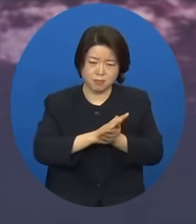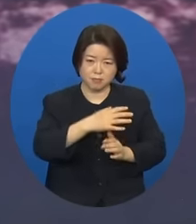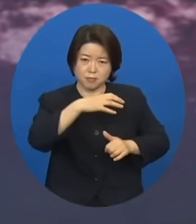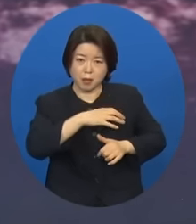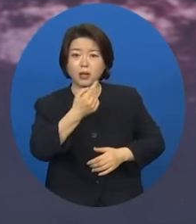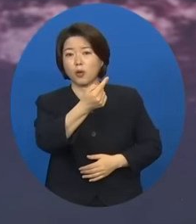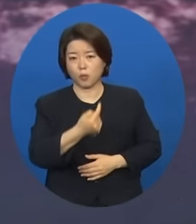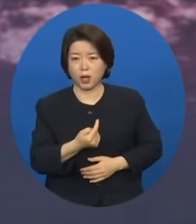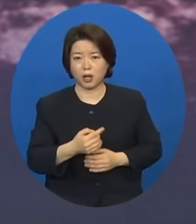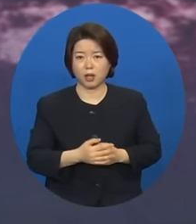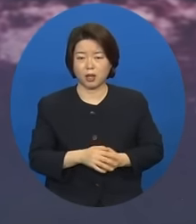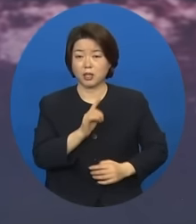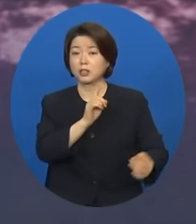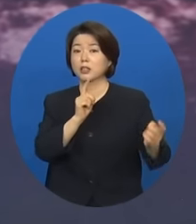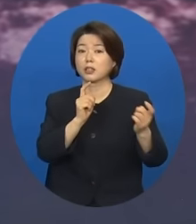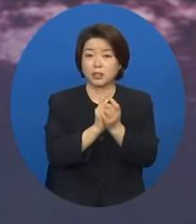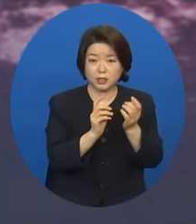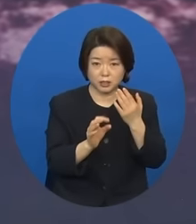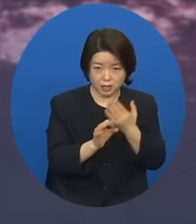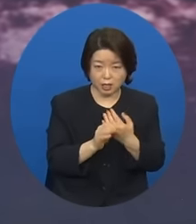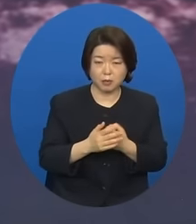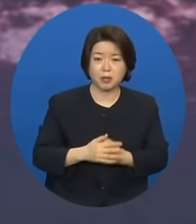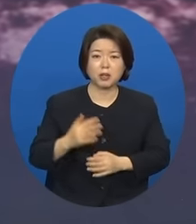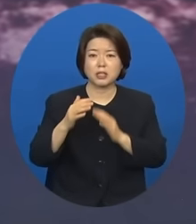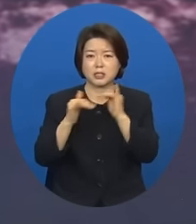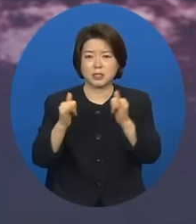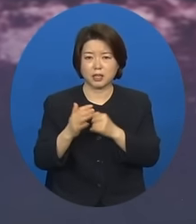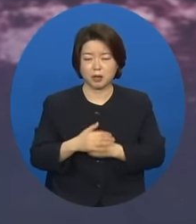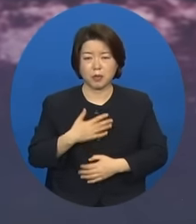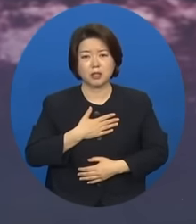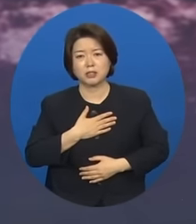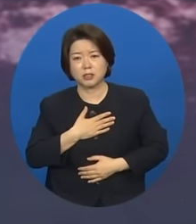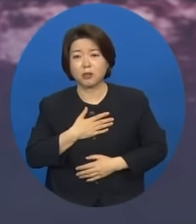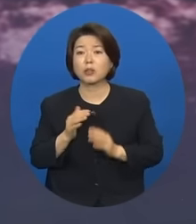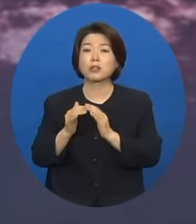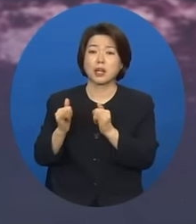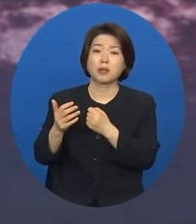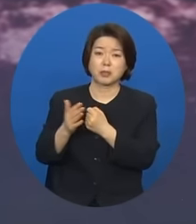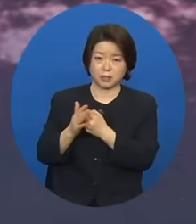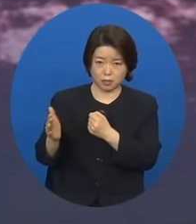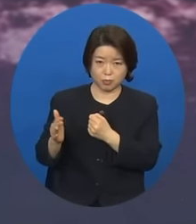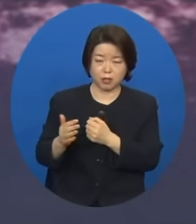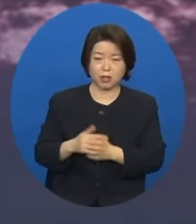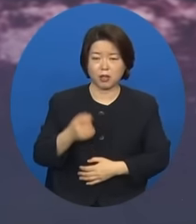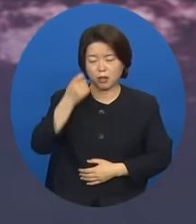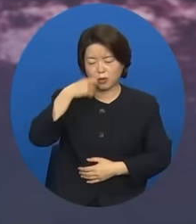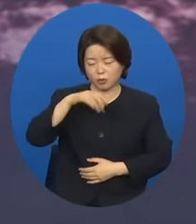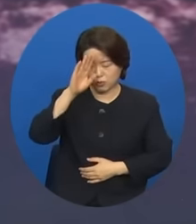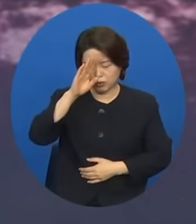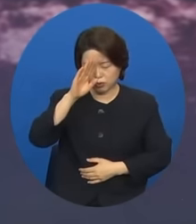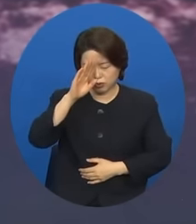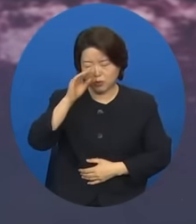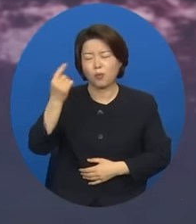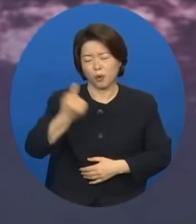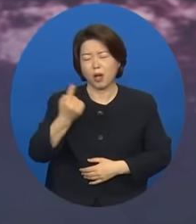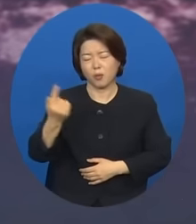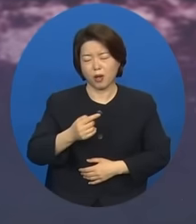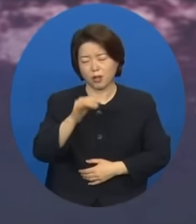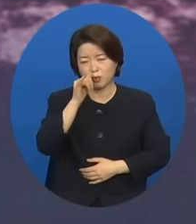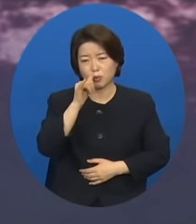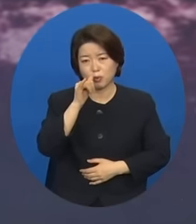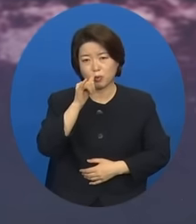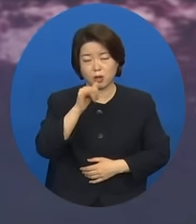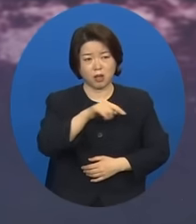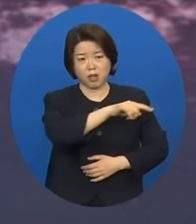그 박해를 당하면 사람은 정서적인 사람이기 때문에 러분 우울증 당할 수 있어요 그